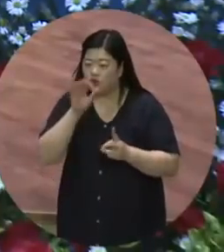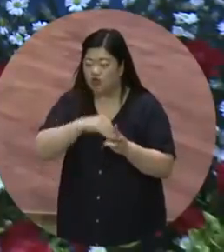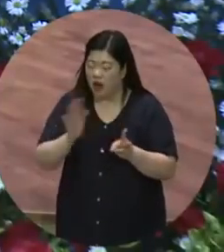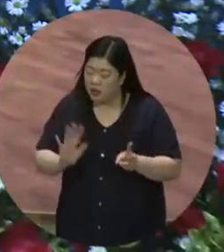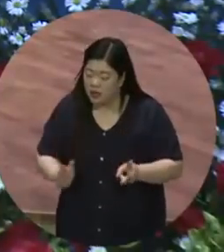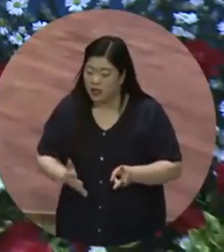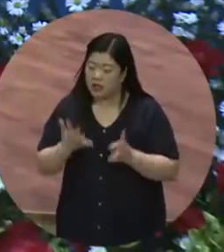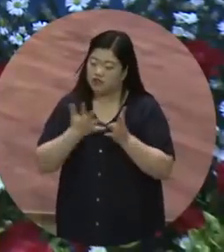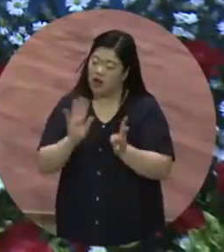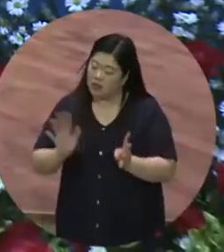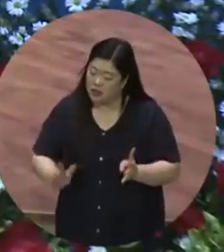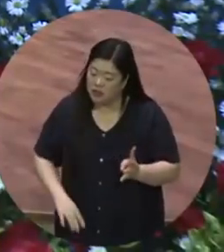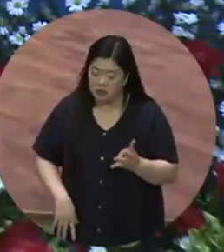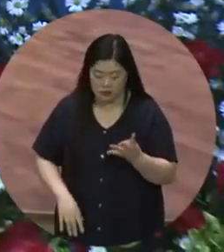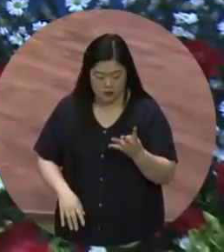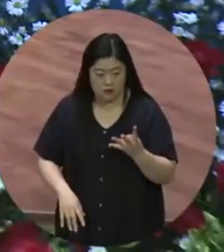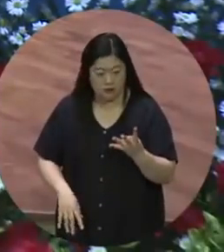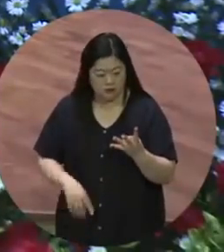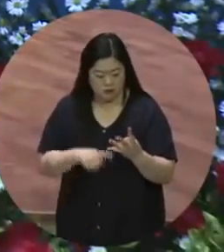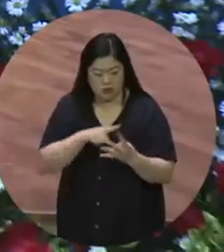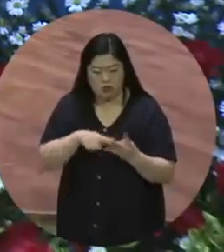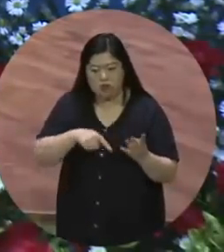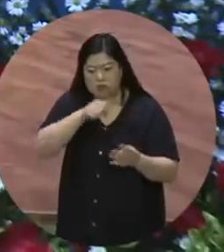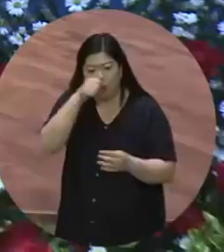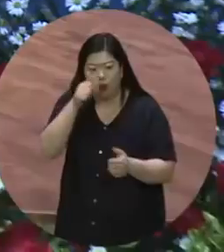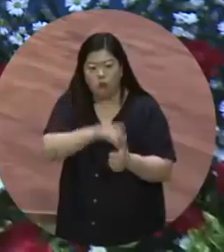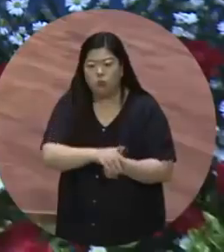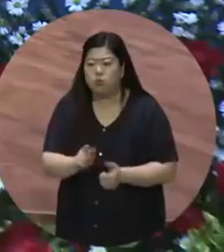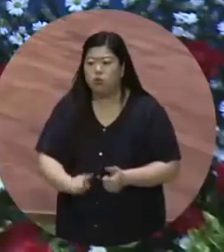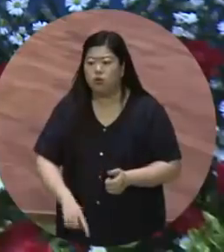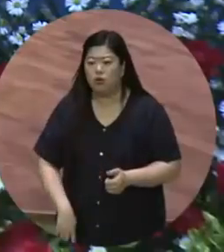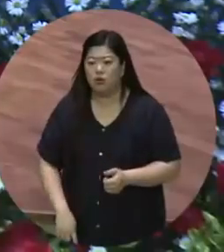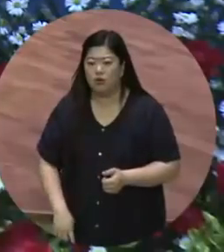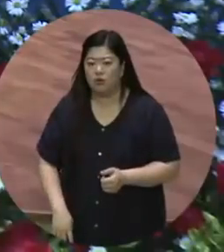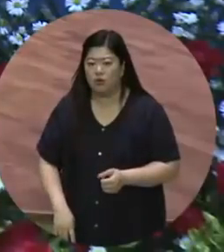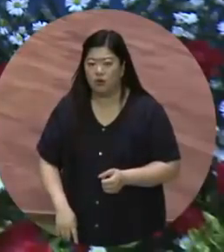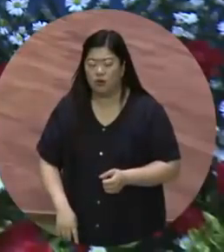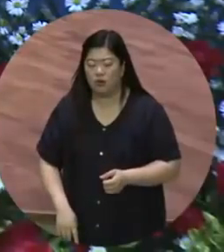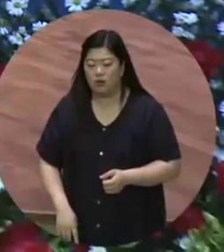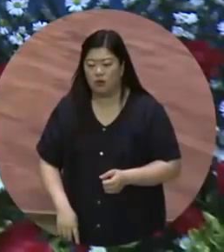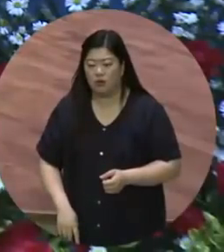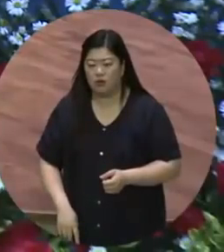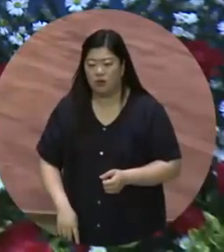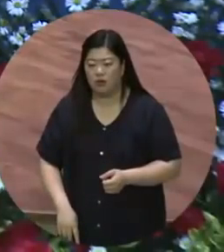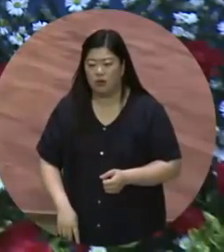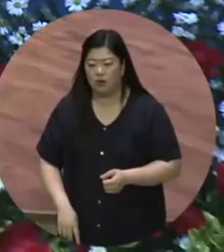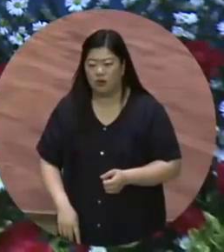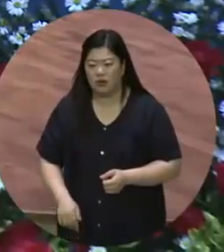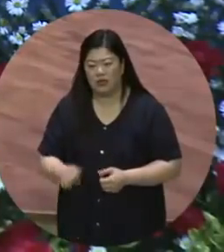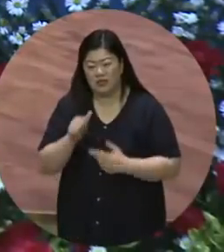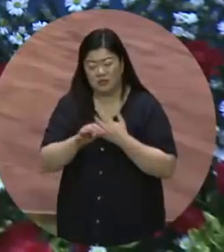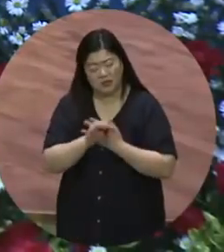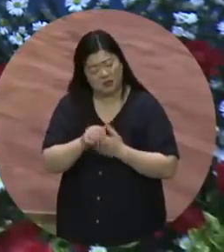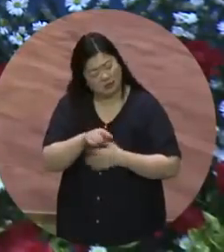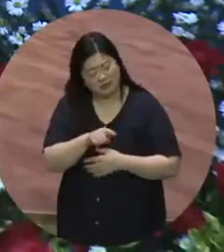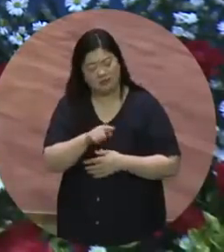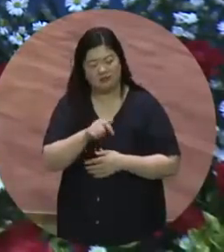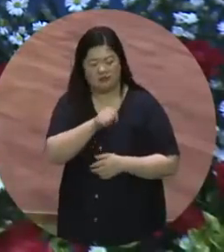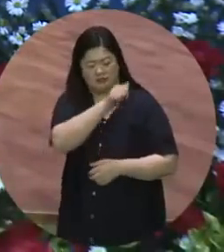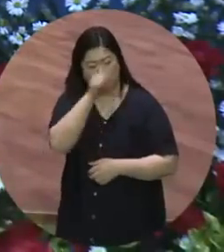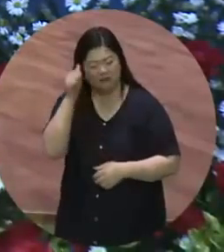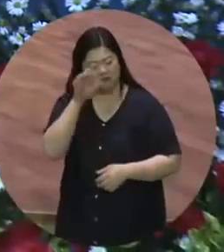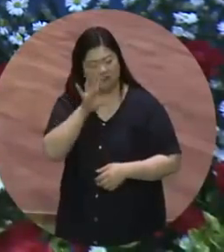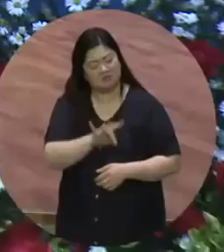장로. 그런 사람들은 장로를 아무것도 안 하면 안 해야지. 그 이름만